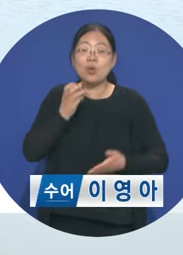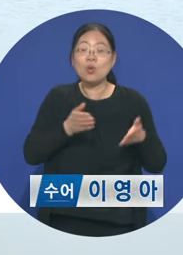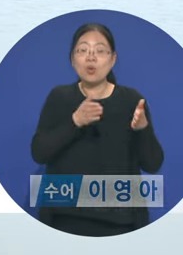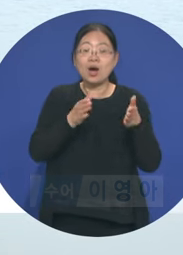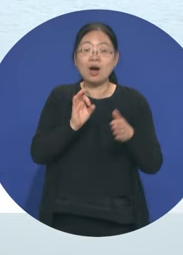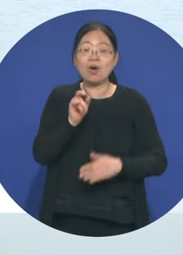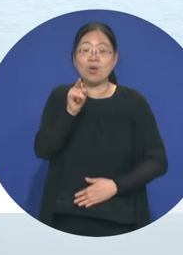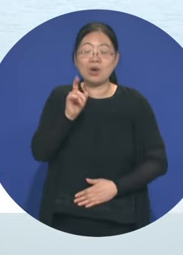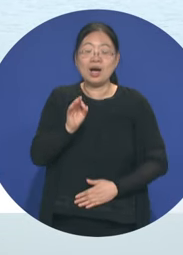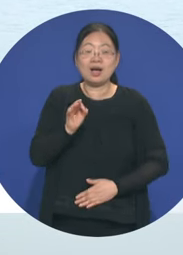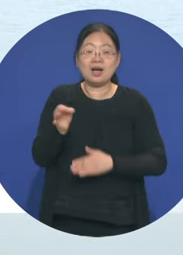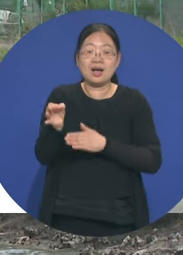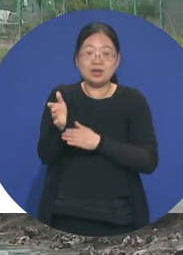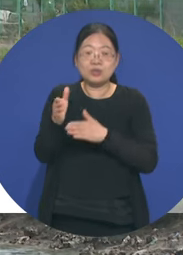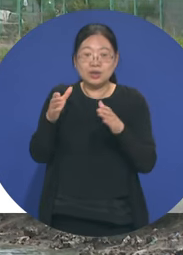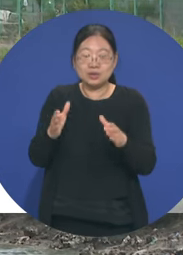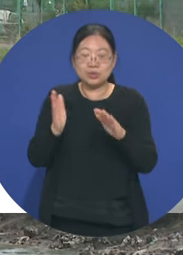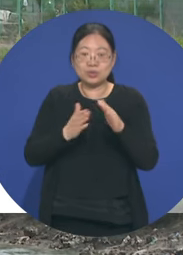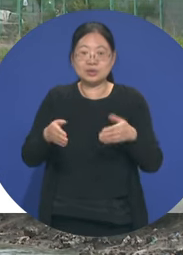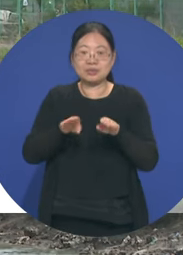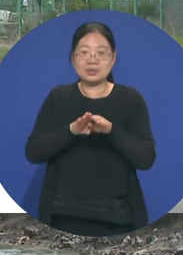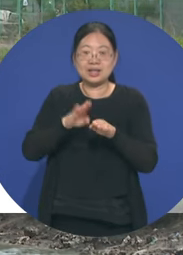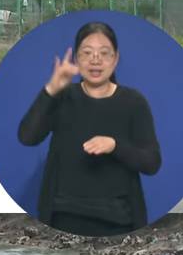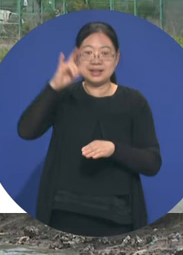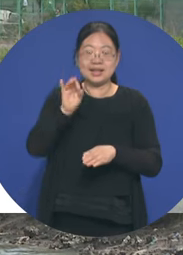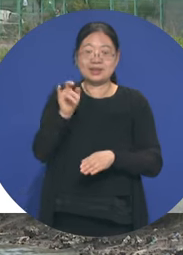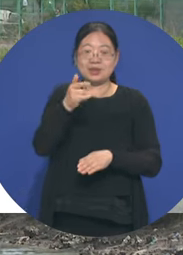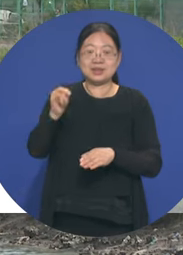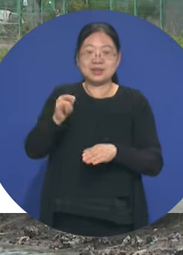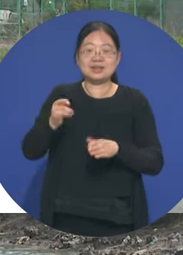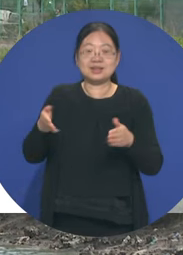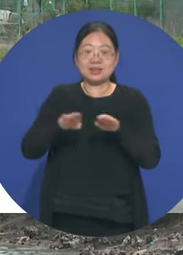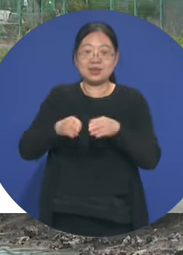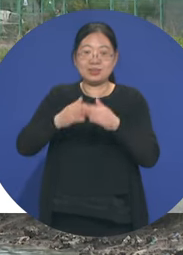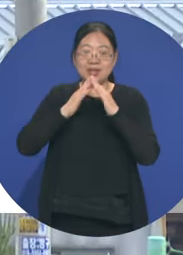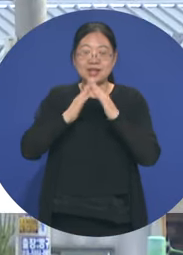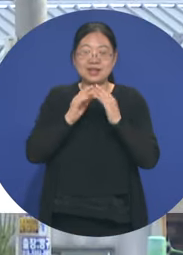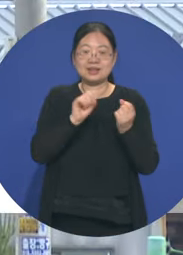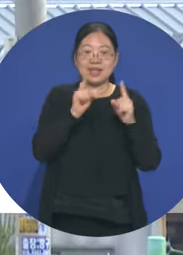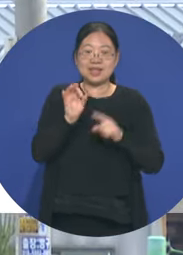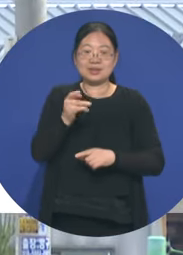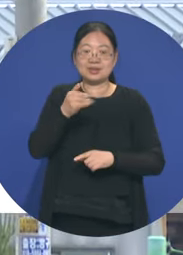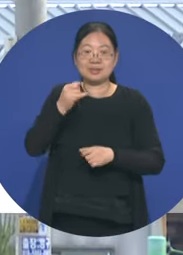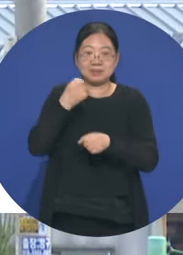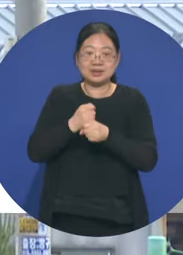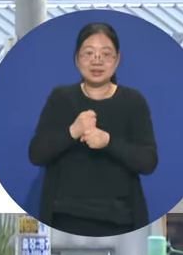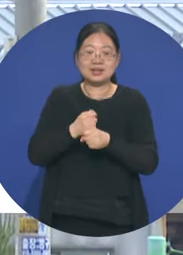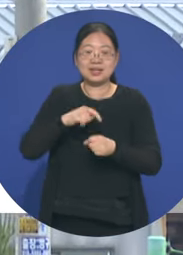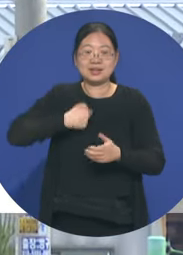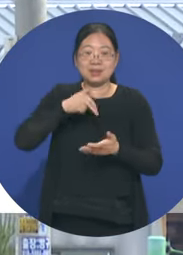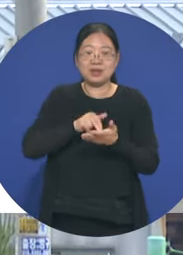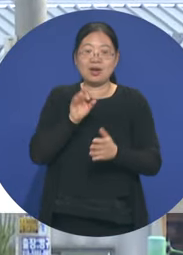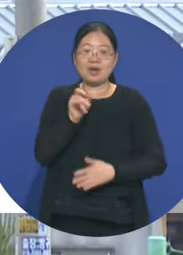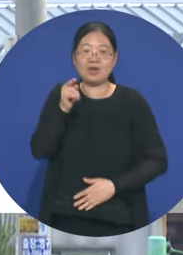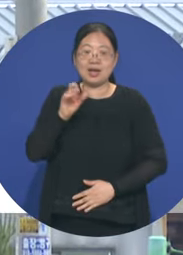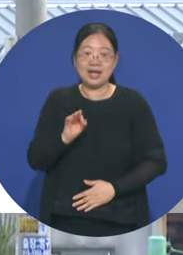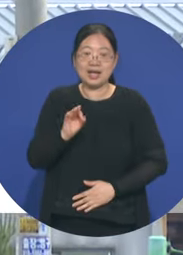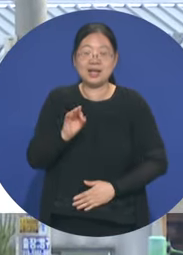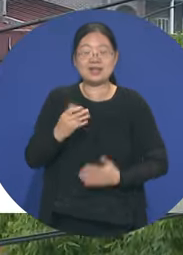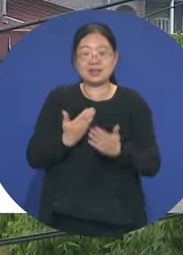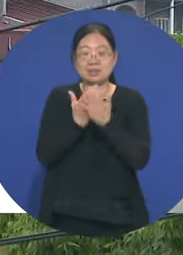경기도가 어항 구역내 공공 시설물에 태양광 시설을 설치해 재생 에너지를 생산하는 자립형 어항 개발를